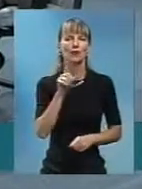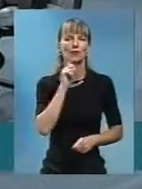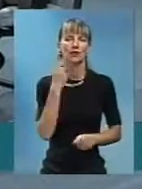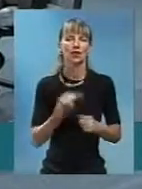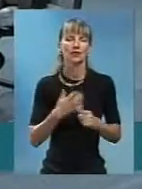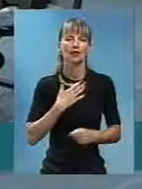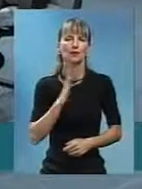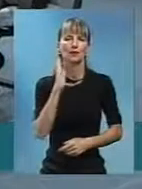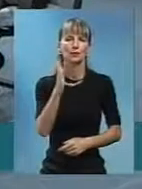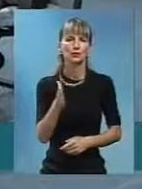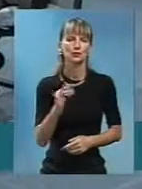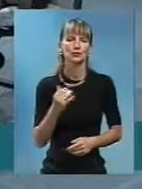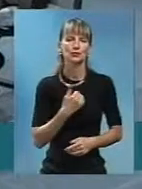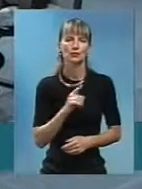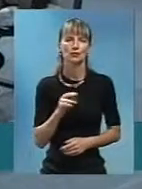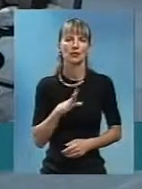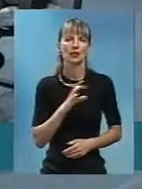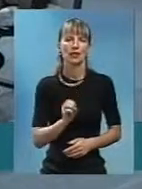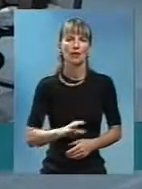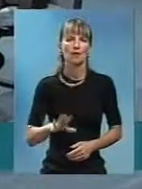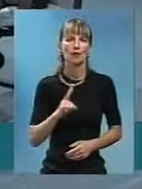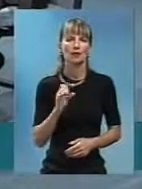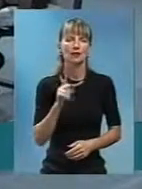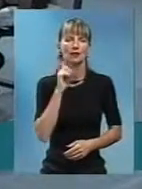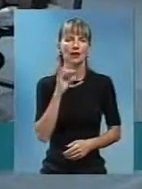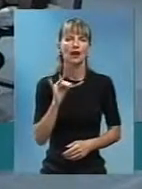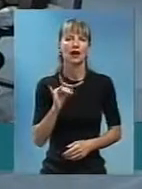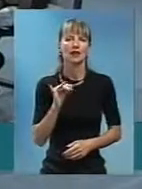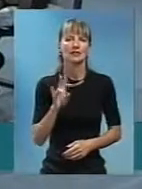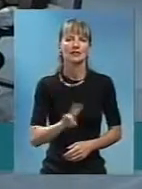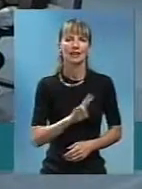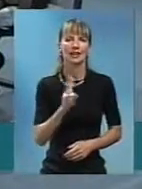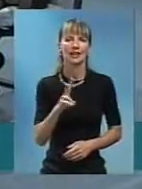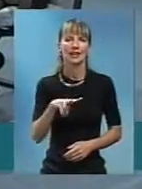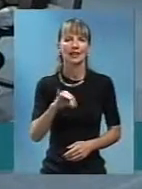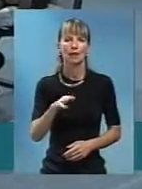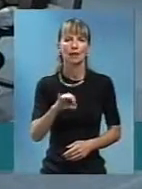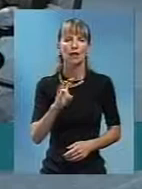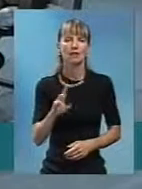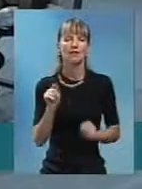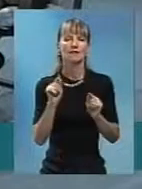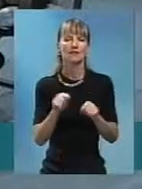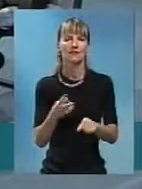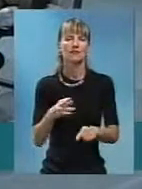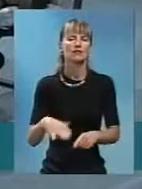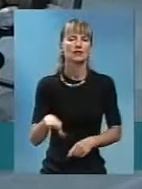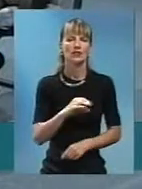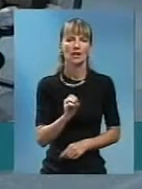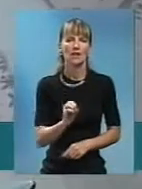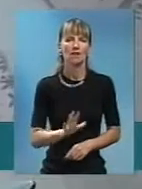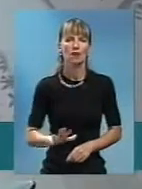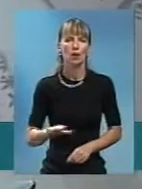це наше майбутнє. А ще й ми хочемо, щоб була європейська молодь. А святий Климент, він для всієї